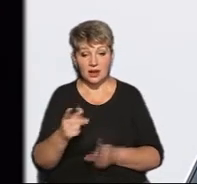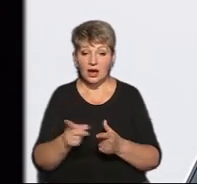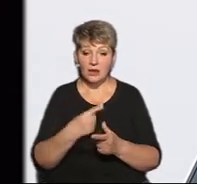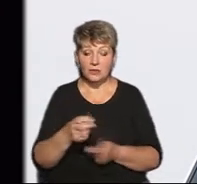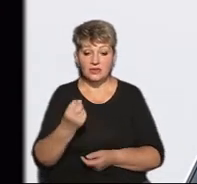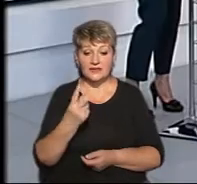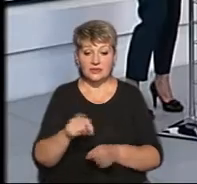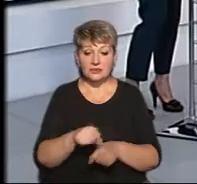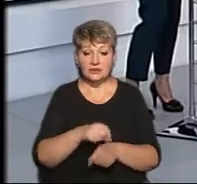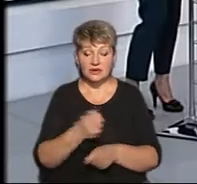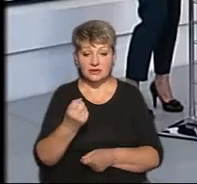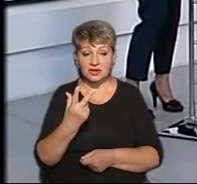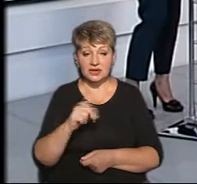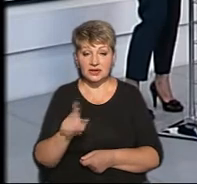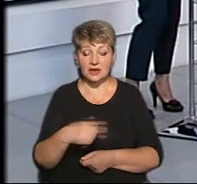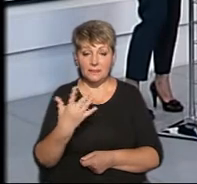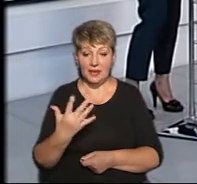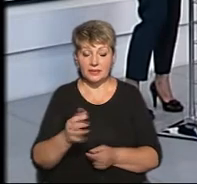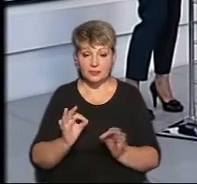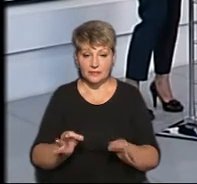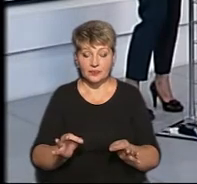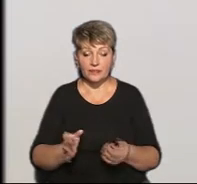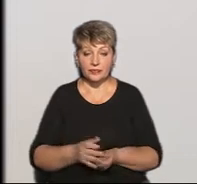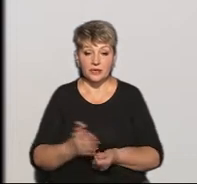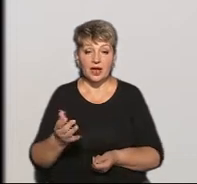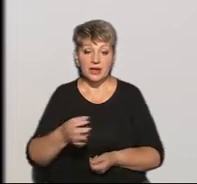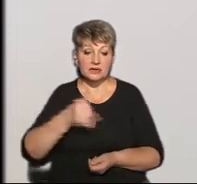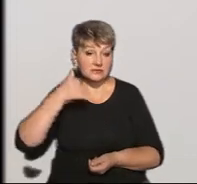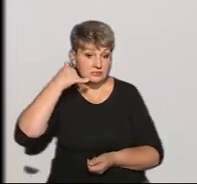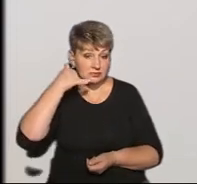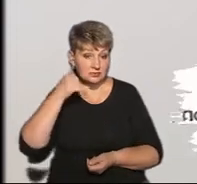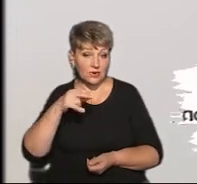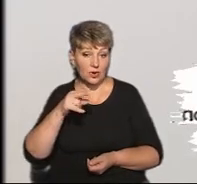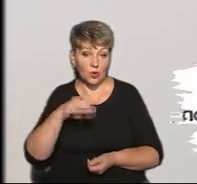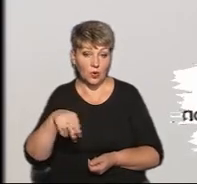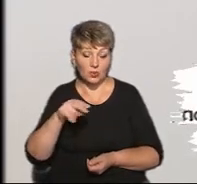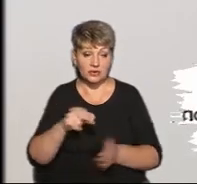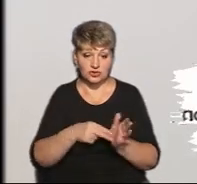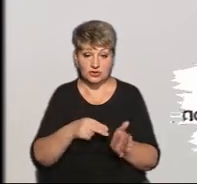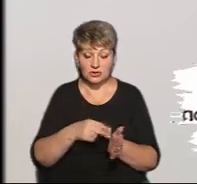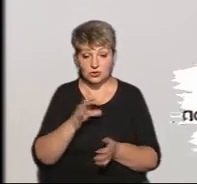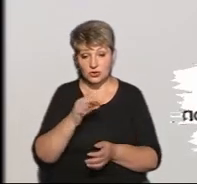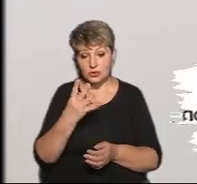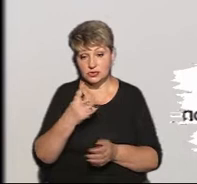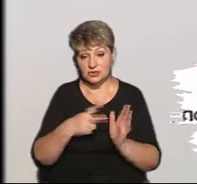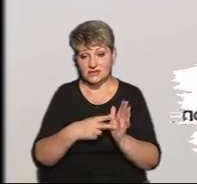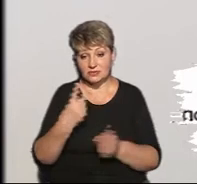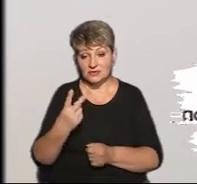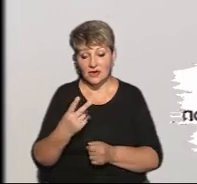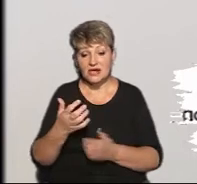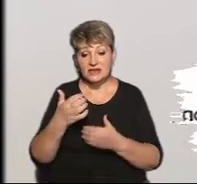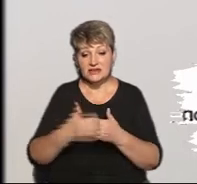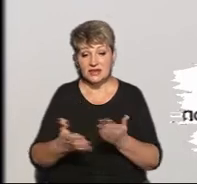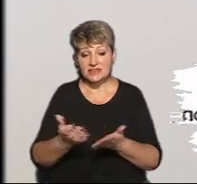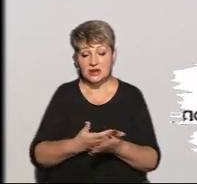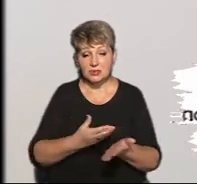або 12 кілометрів? 13,5. Правильно. Назвіть телефонний код Черкас. 0472. Правильно. Яка середня